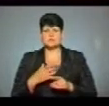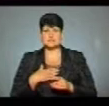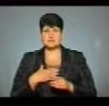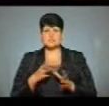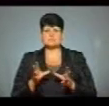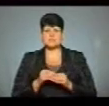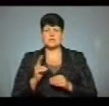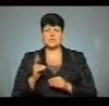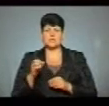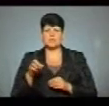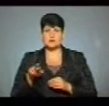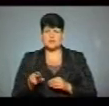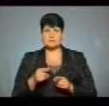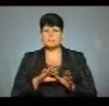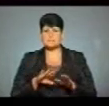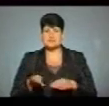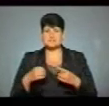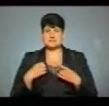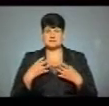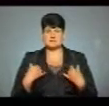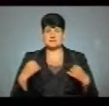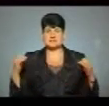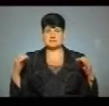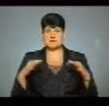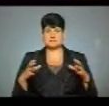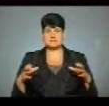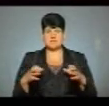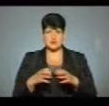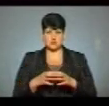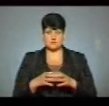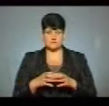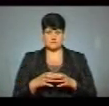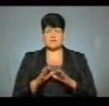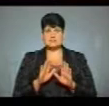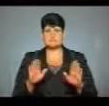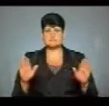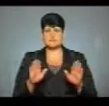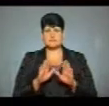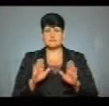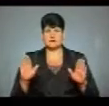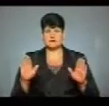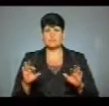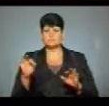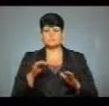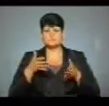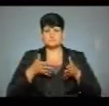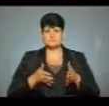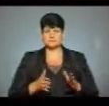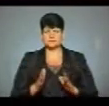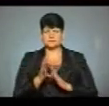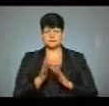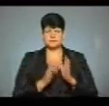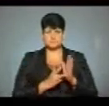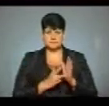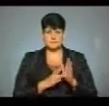кутя. Пішла Шват, ми збираємося разом і співаємо колади і передовжуємо